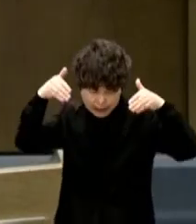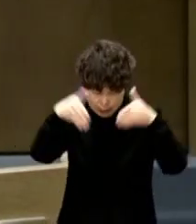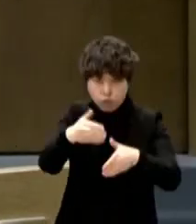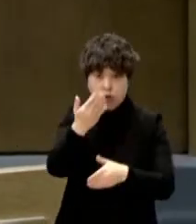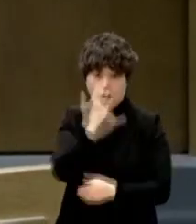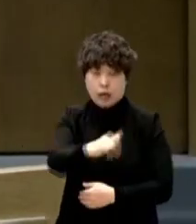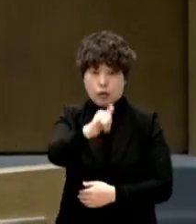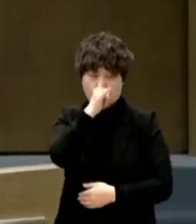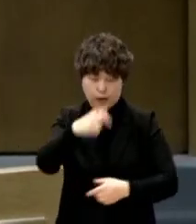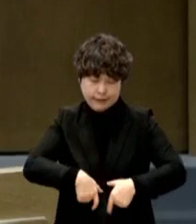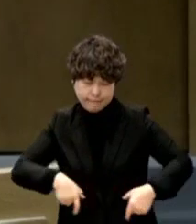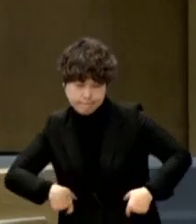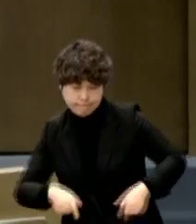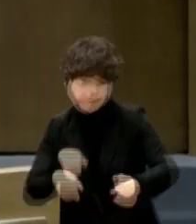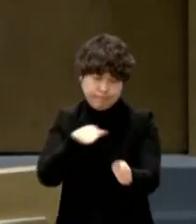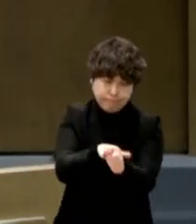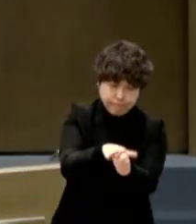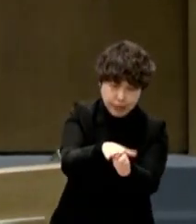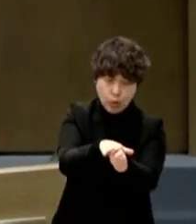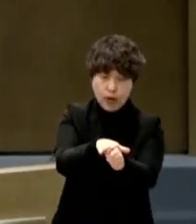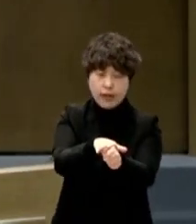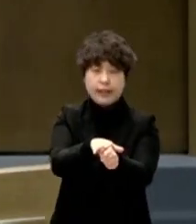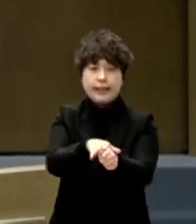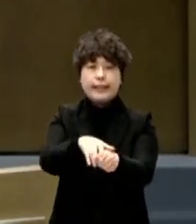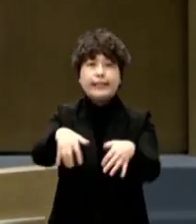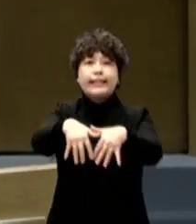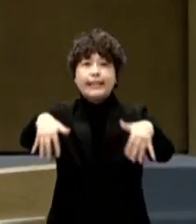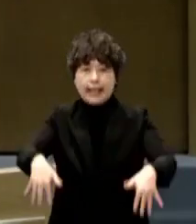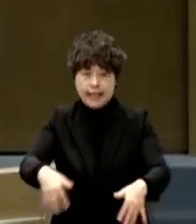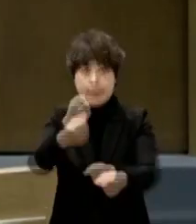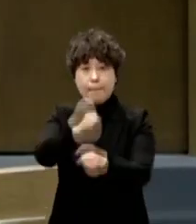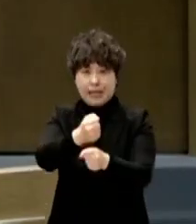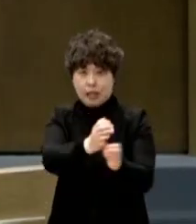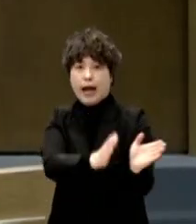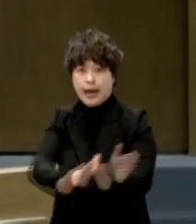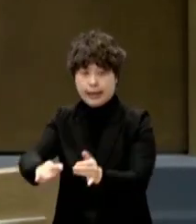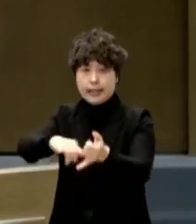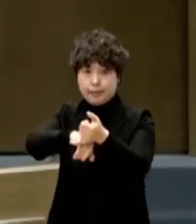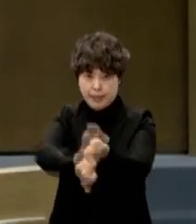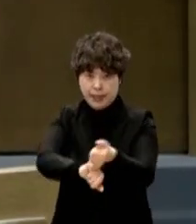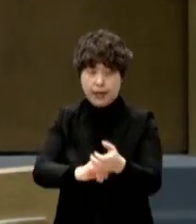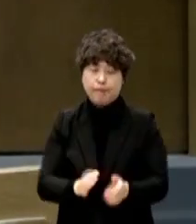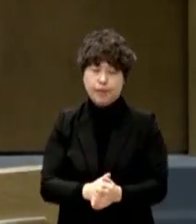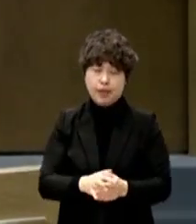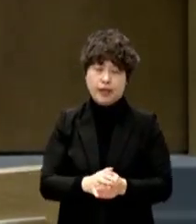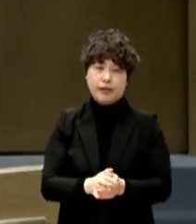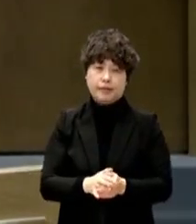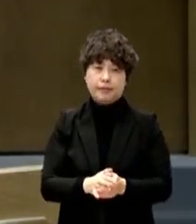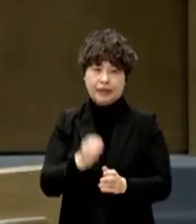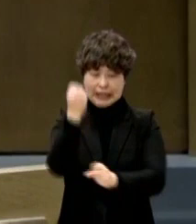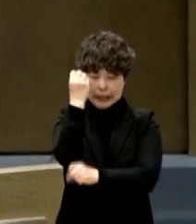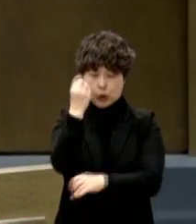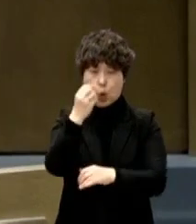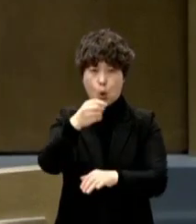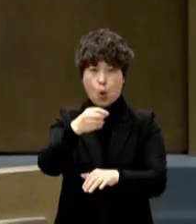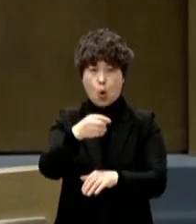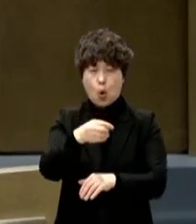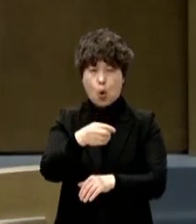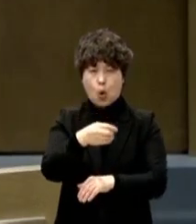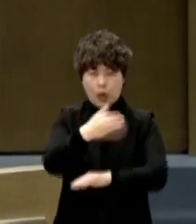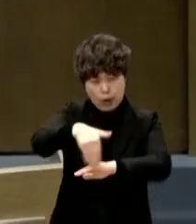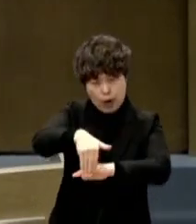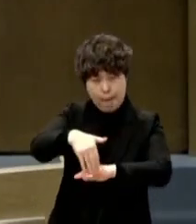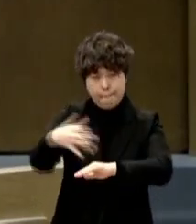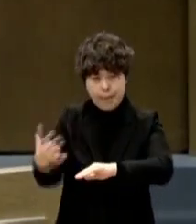있도록 적극적인 지원 체계를 갖추겠습니다. 지금까지 다져온 경기교육의 기초 설계를 바탕으로